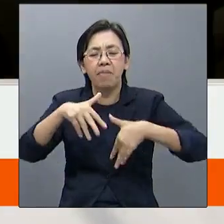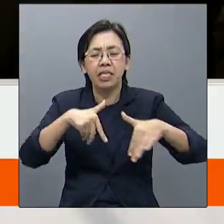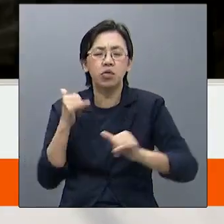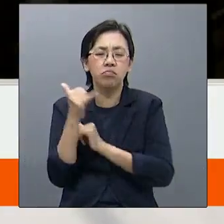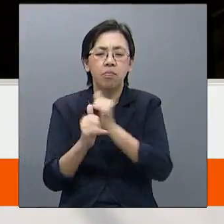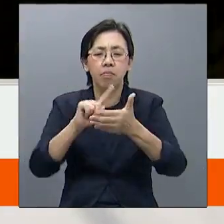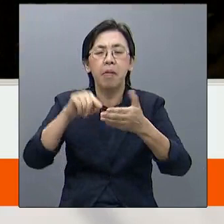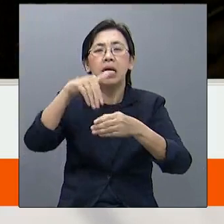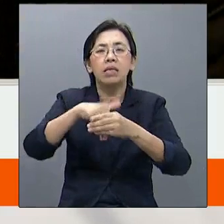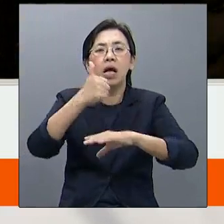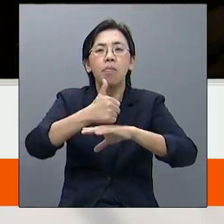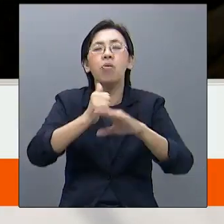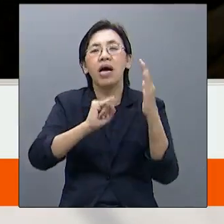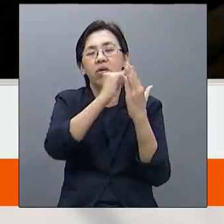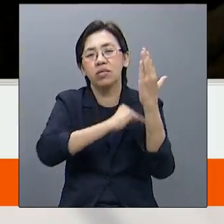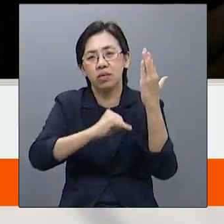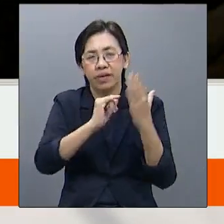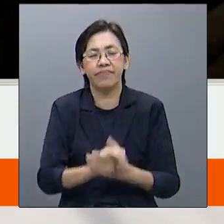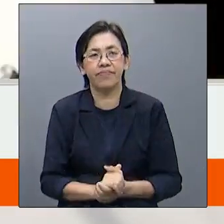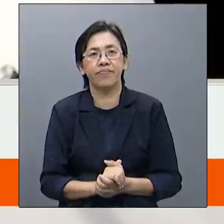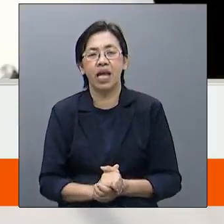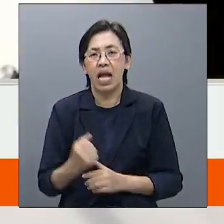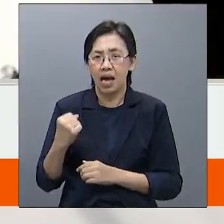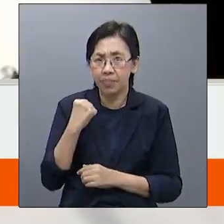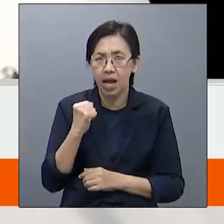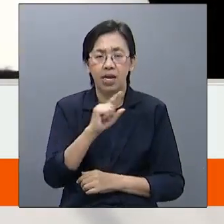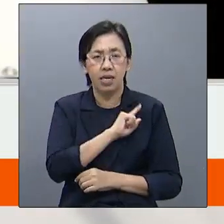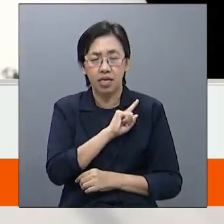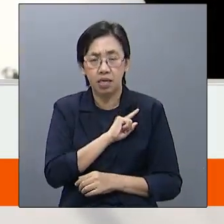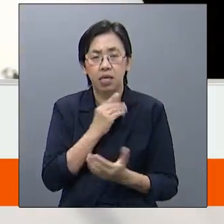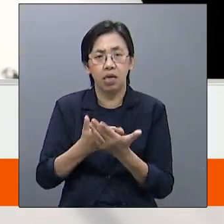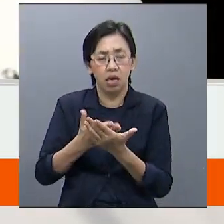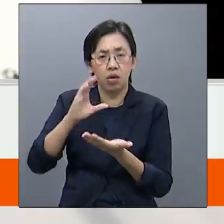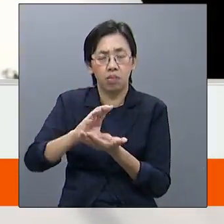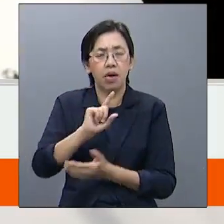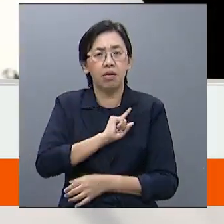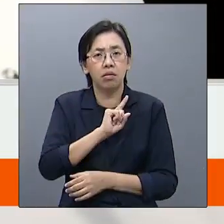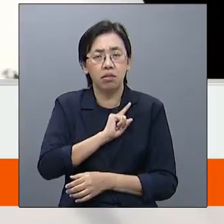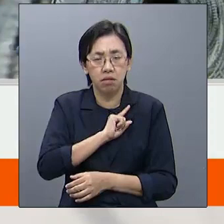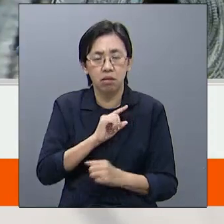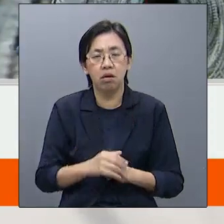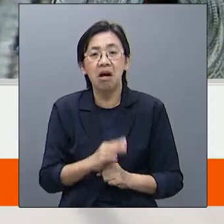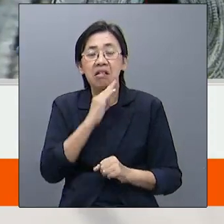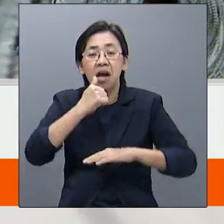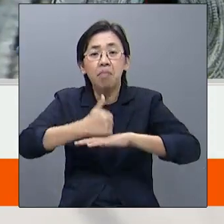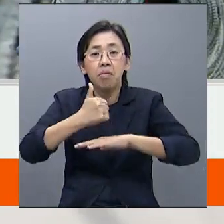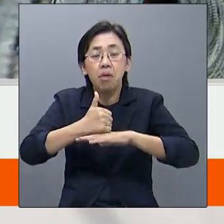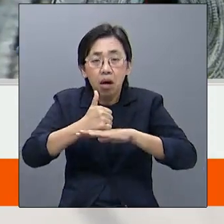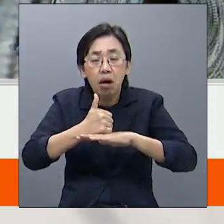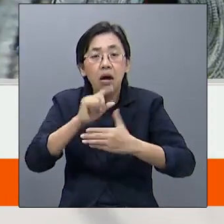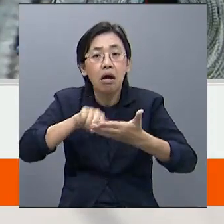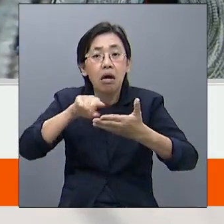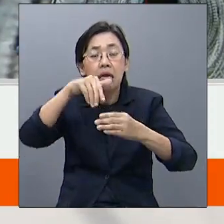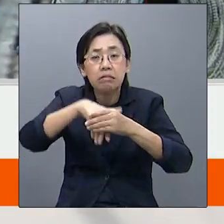นทางภทไม้กต้ดูเรื่องของอำนาจหน้าที่และกงบประมาณสมมิถาจะมีคู่ว่า การเลอกตงคู่ว่า